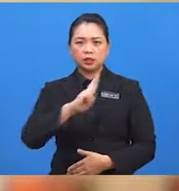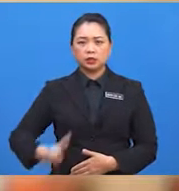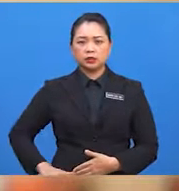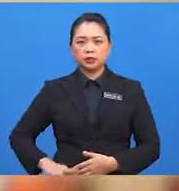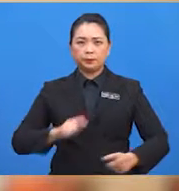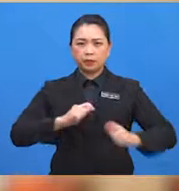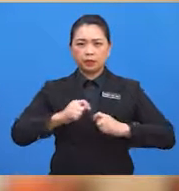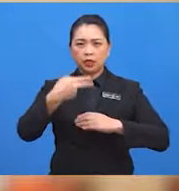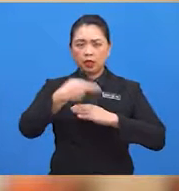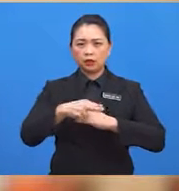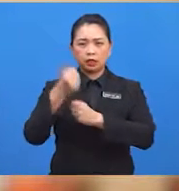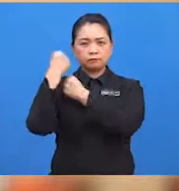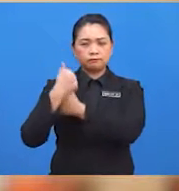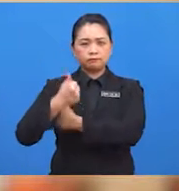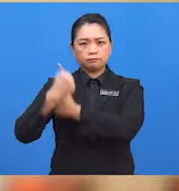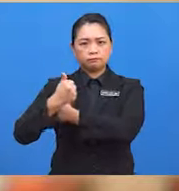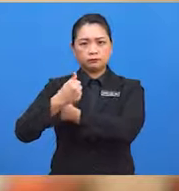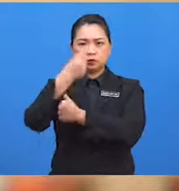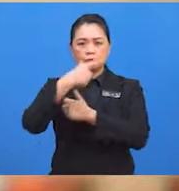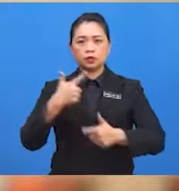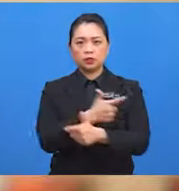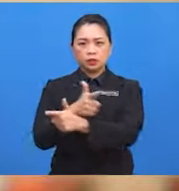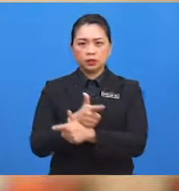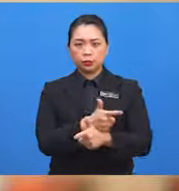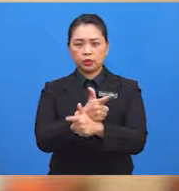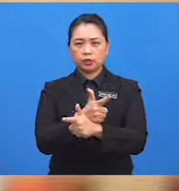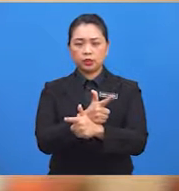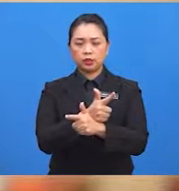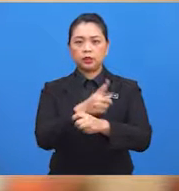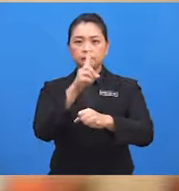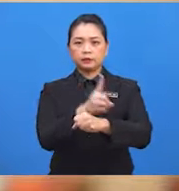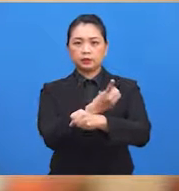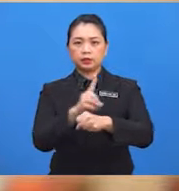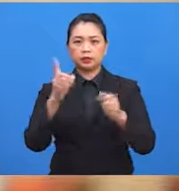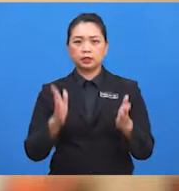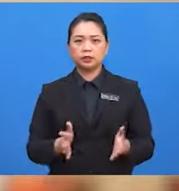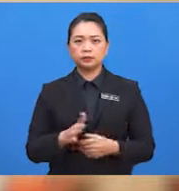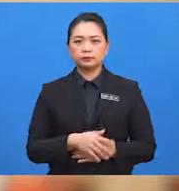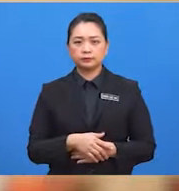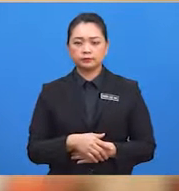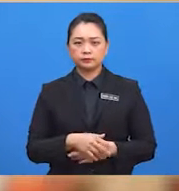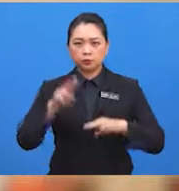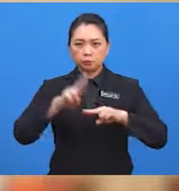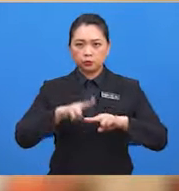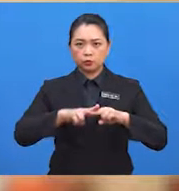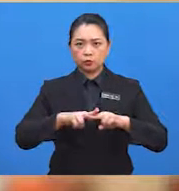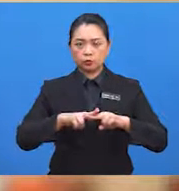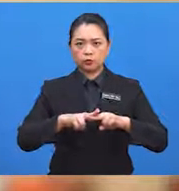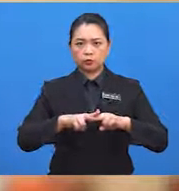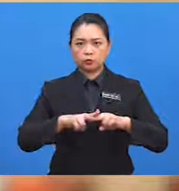menghantar tenteranya untuk melindungi para pedagang. Penduduk Mesir juga turut membina kubu